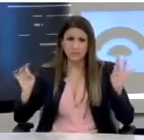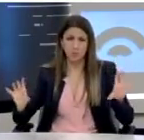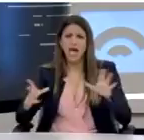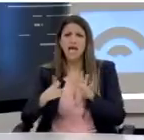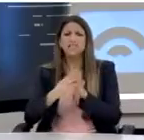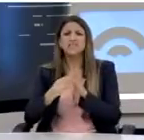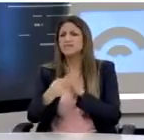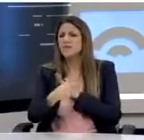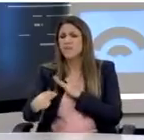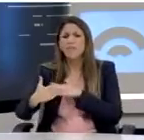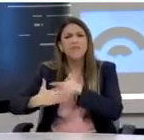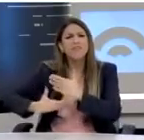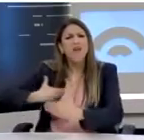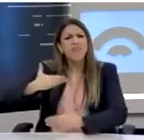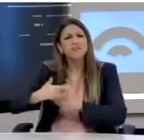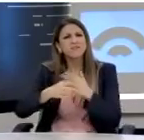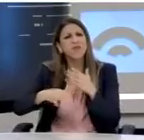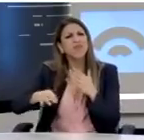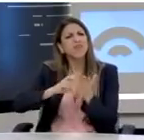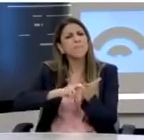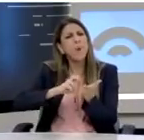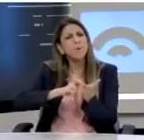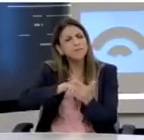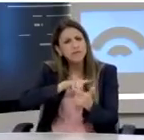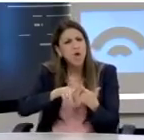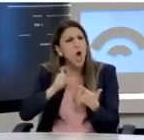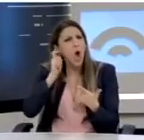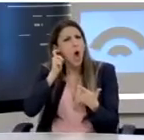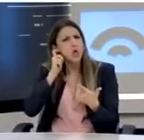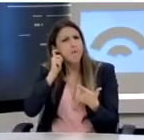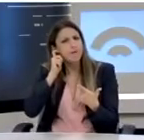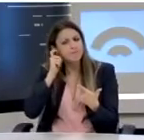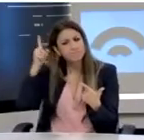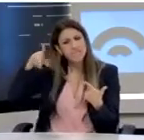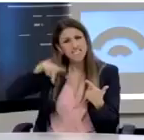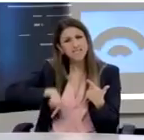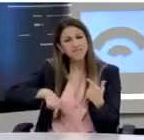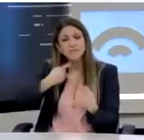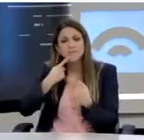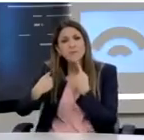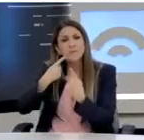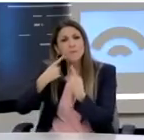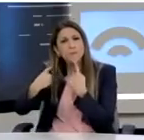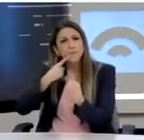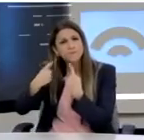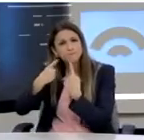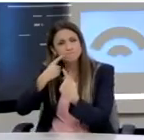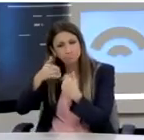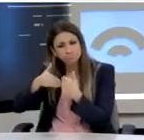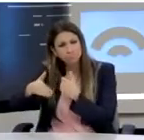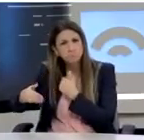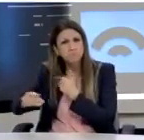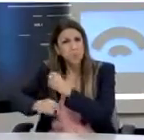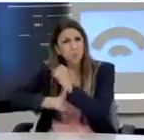διπλωματικές διεργασίες και τα ονόματα που ελληνικές κυβερνήσεις διαπραγματεύτηκαν τα επόμενα